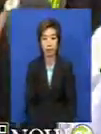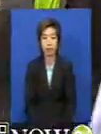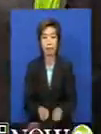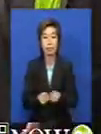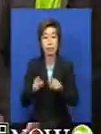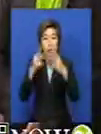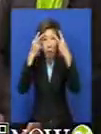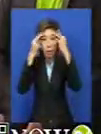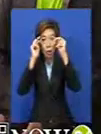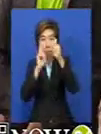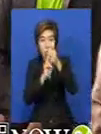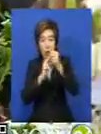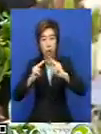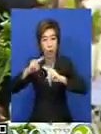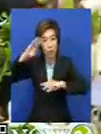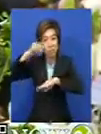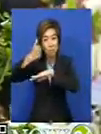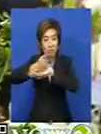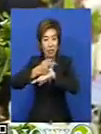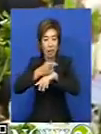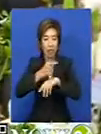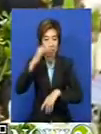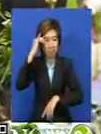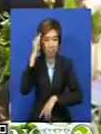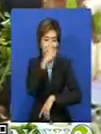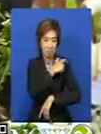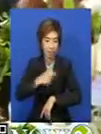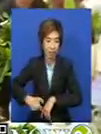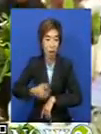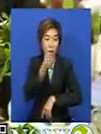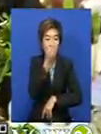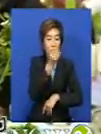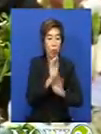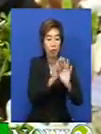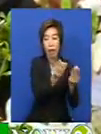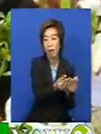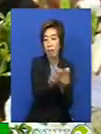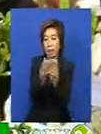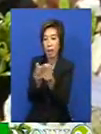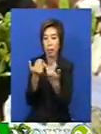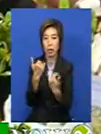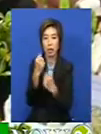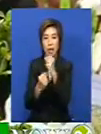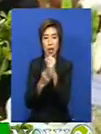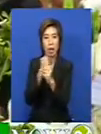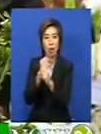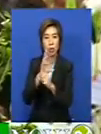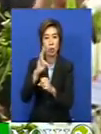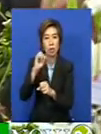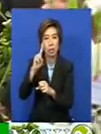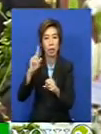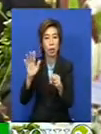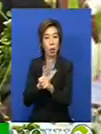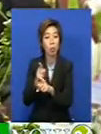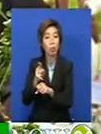นตรีและรัฐมนตรีว่าการกระทรวงกลาโหมเนื่องในโอกาสวันครบรอบวันคล้ายวันเกิดปีที่71นะครับ